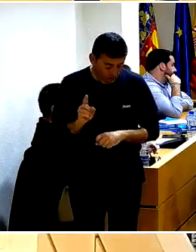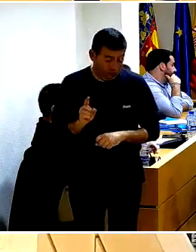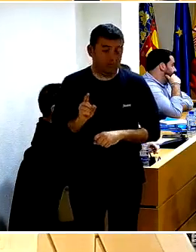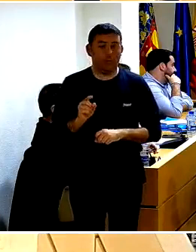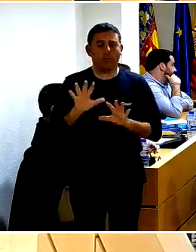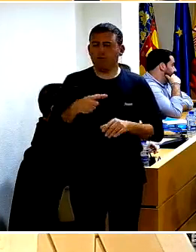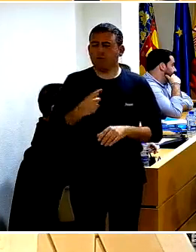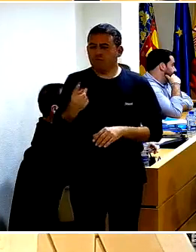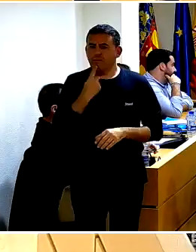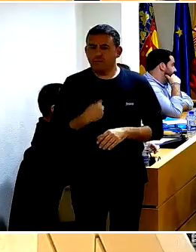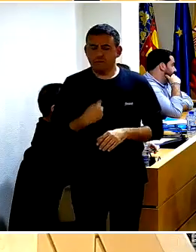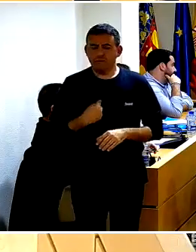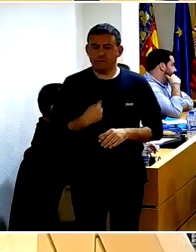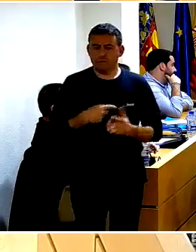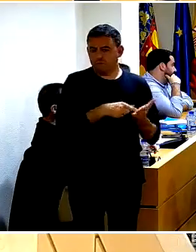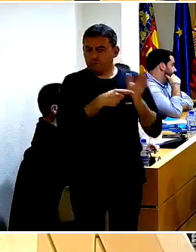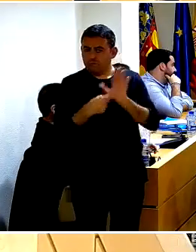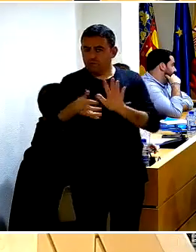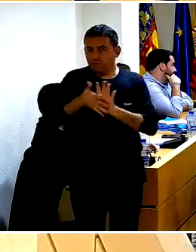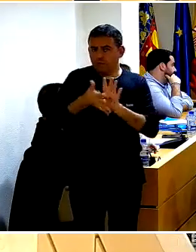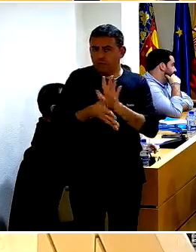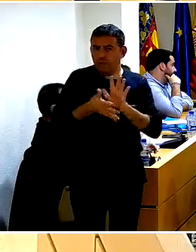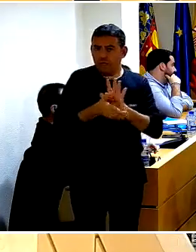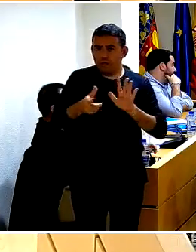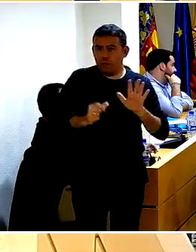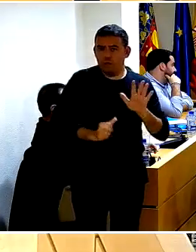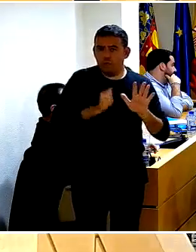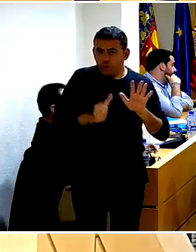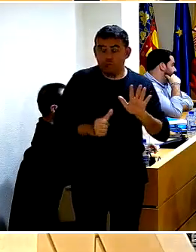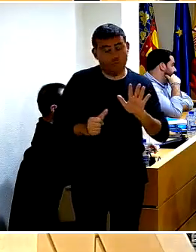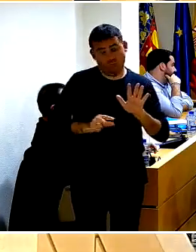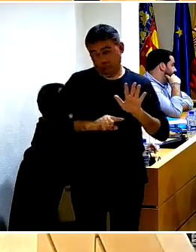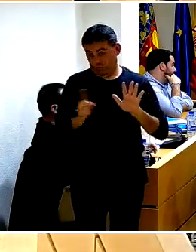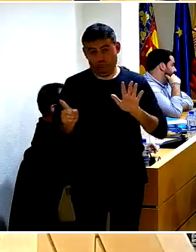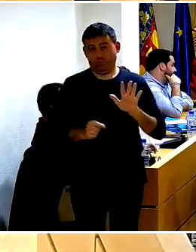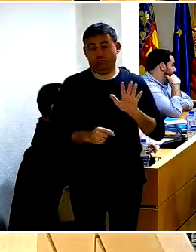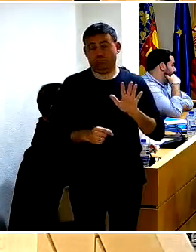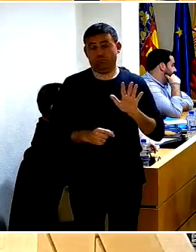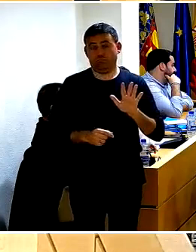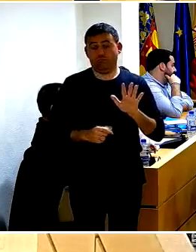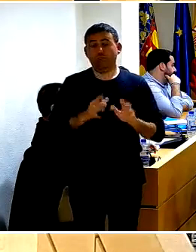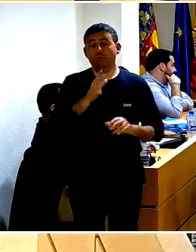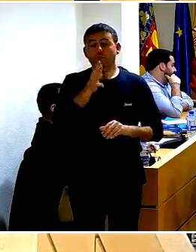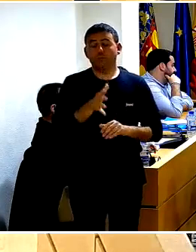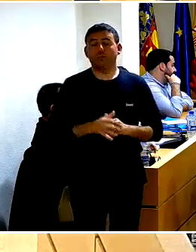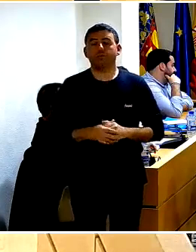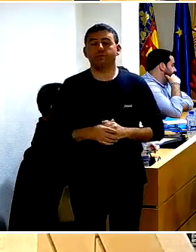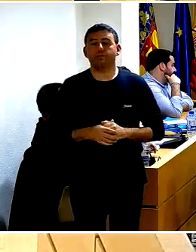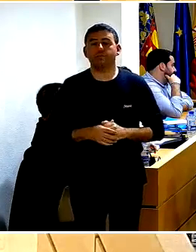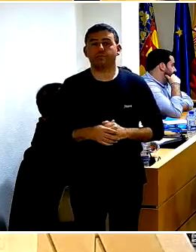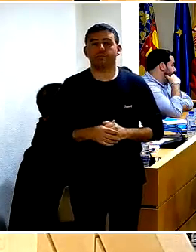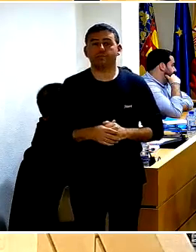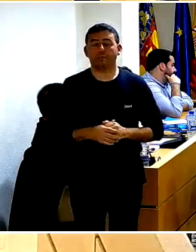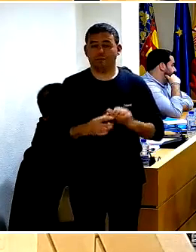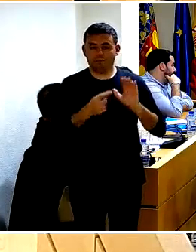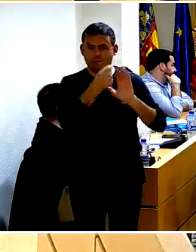contant mentides des del principi al final ha sigut vostè, va? Vull dir, perquè si és qüestió de dir no és de deberes, no és de deberes,